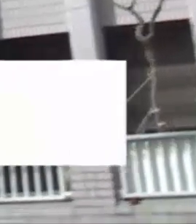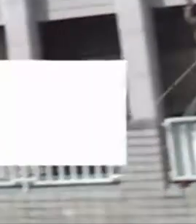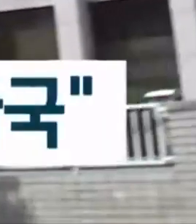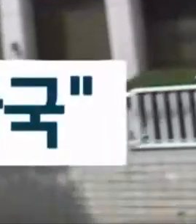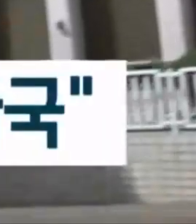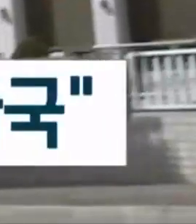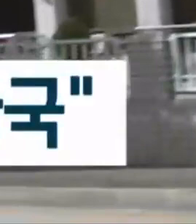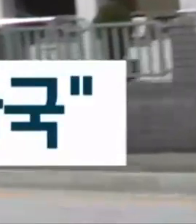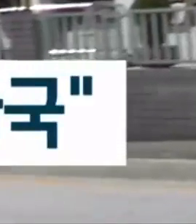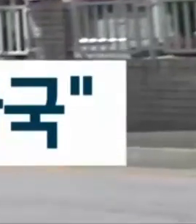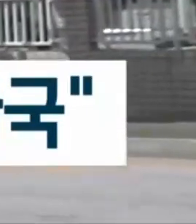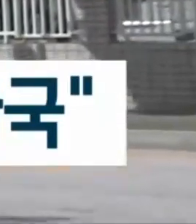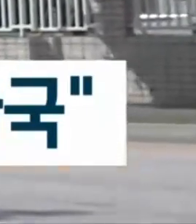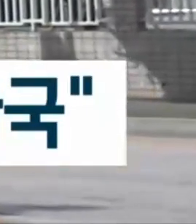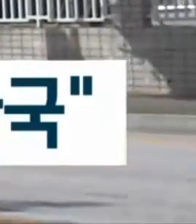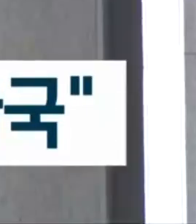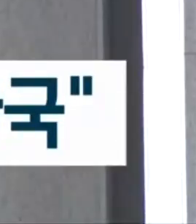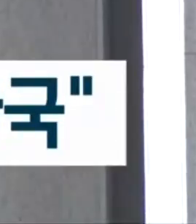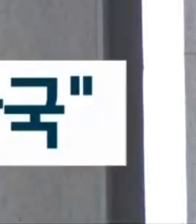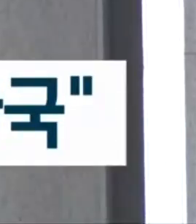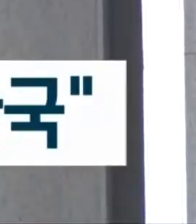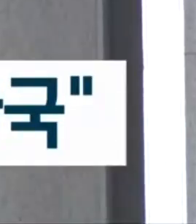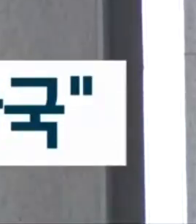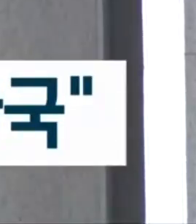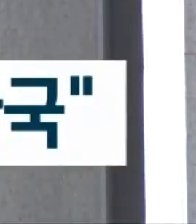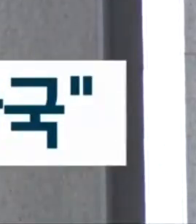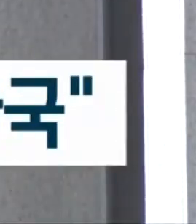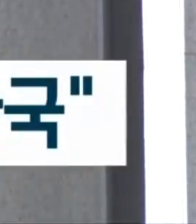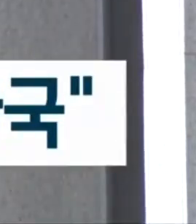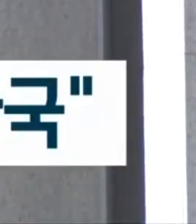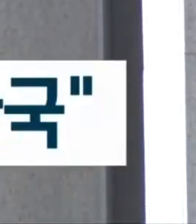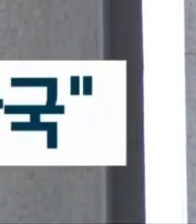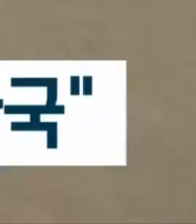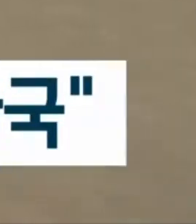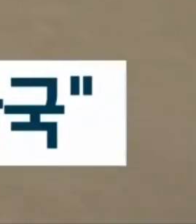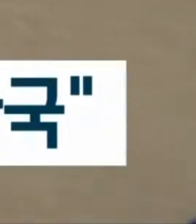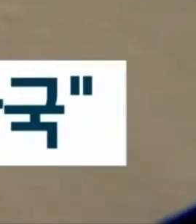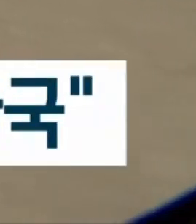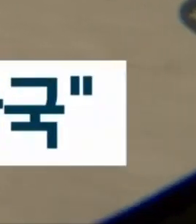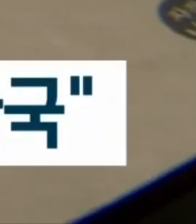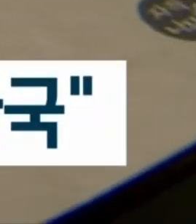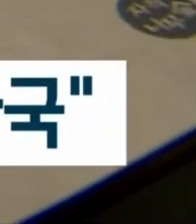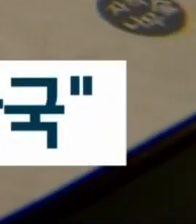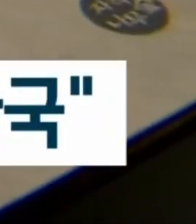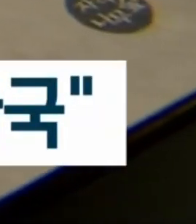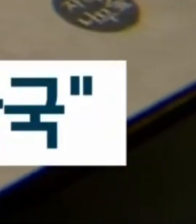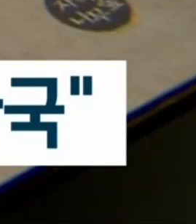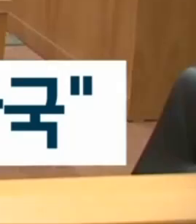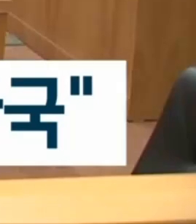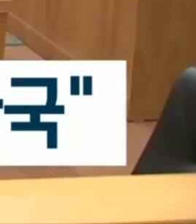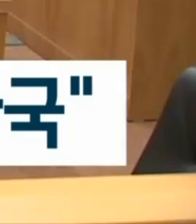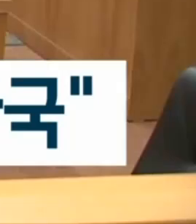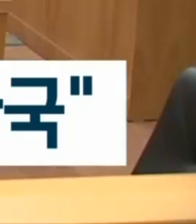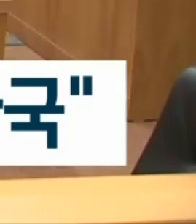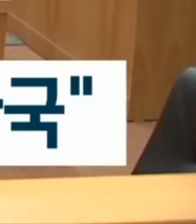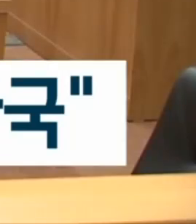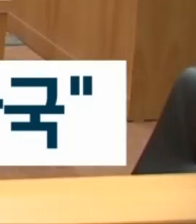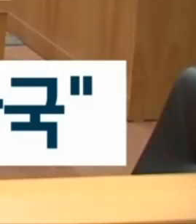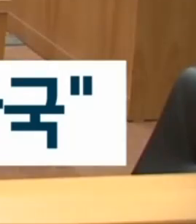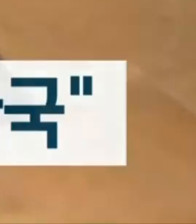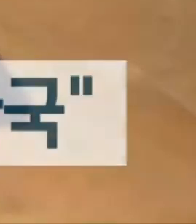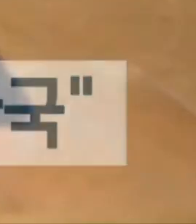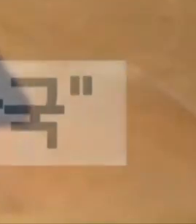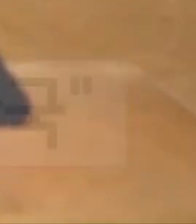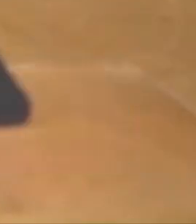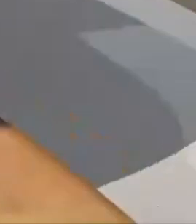광주 고법에서 열린 고 전두환 씨의 회고록과 관련한 명예훼손 민사재판 항소심 선고에서 1심에서 인정받지 못했던 일부 주장이